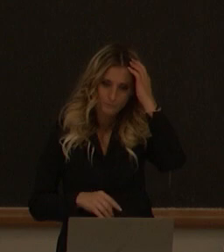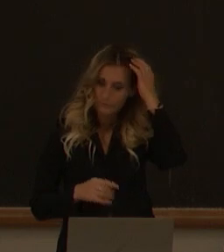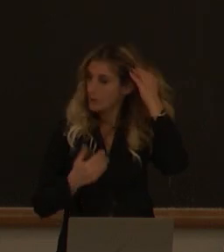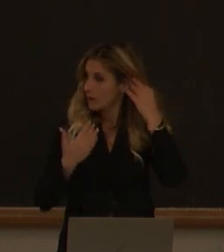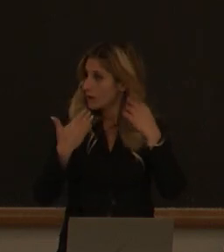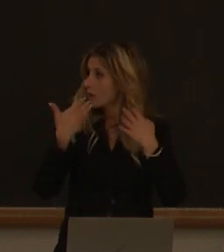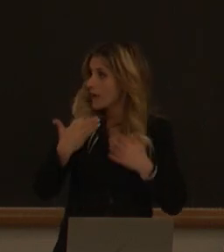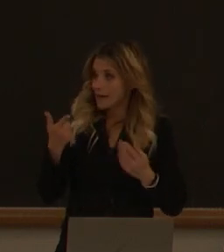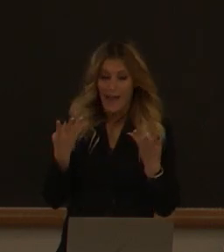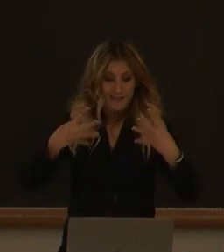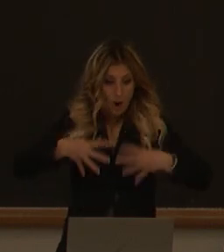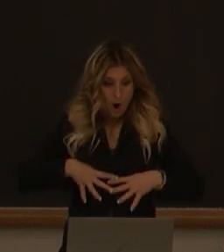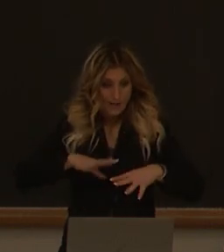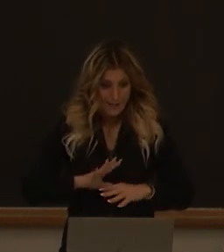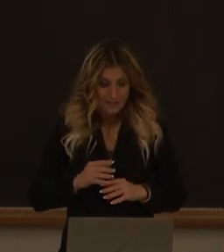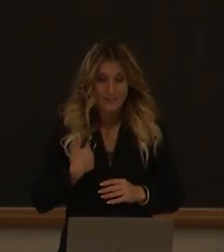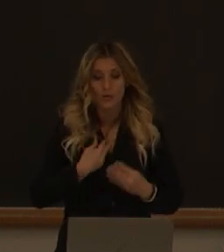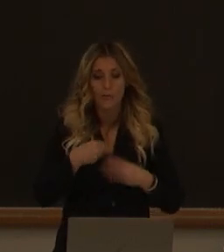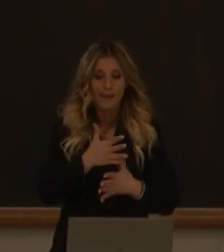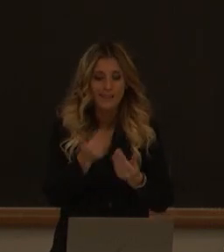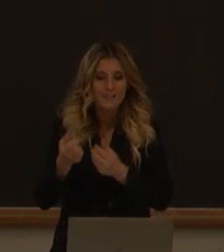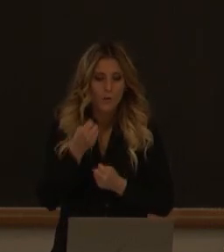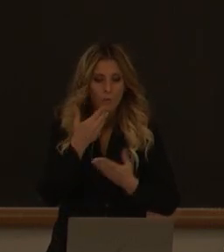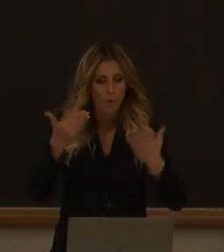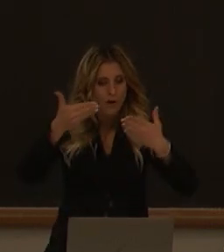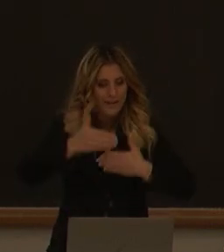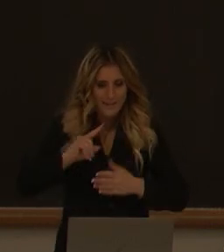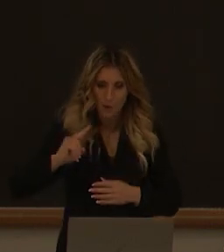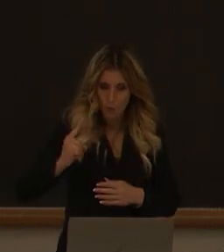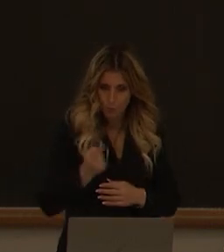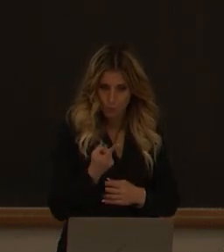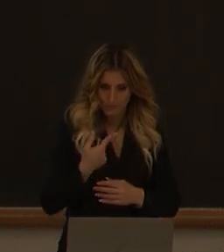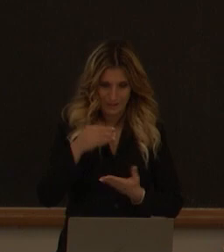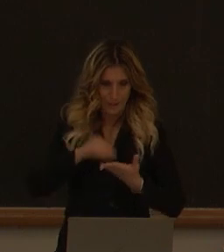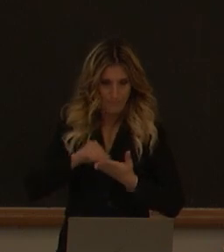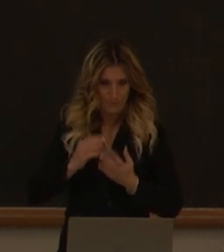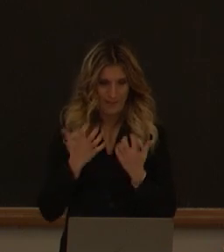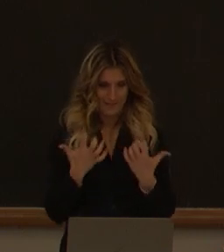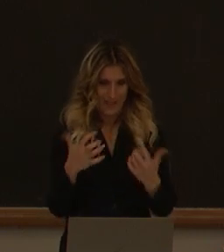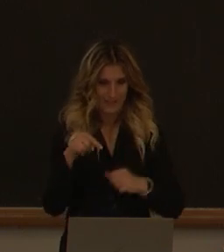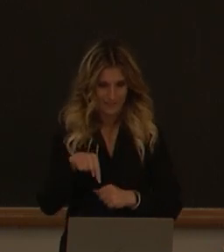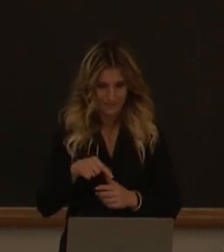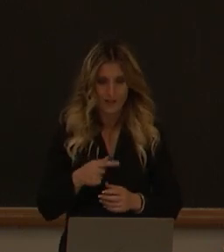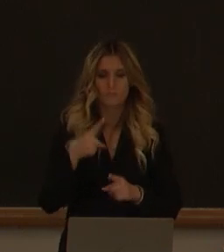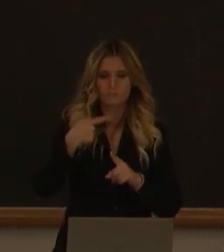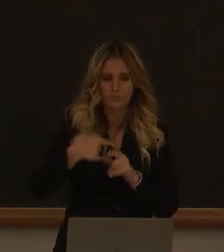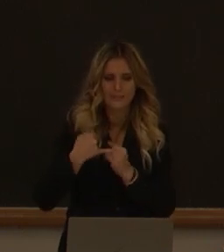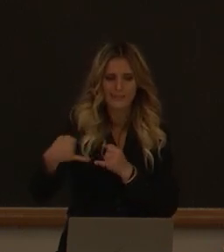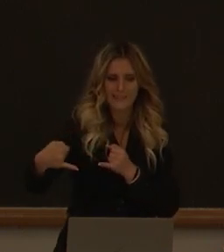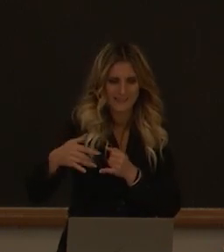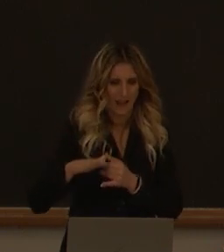gli organizzatori e do un saluto di buonasera a tutti gli intervenuti, sia in presenza sia a